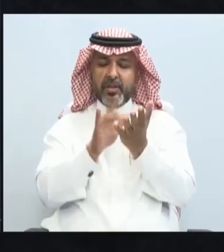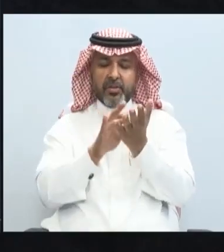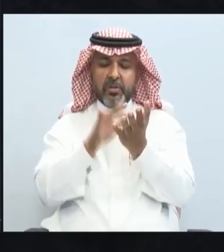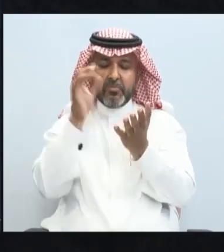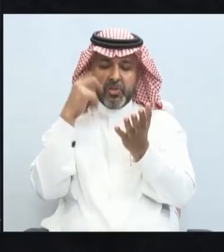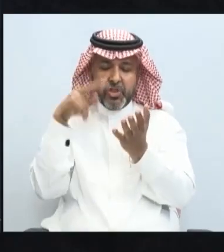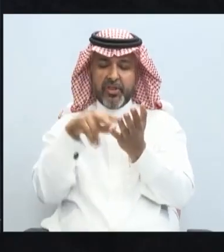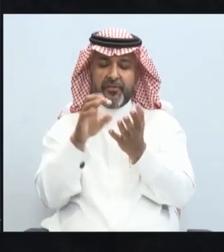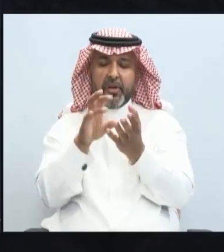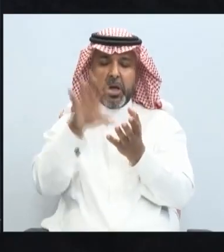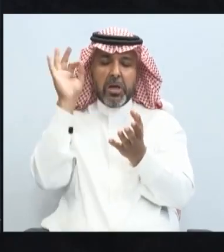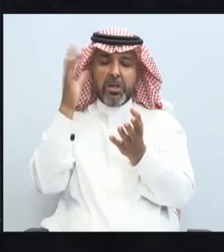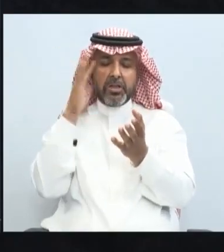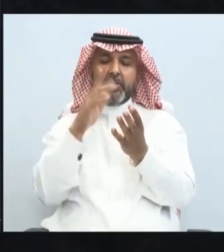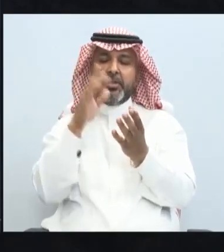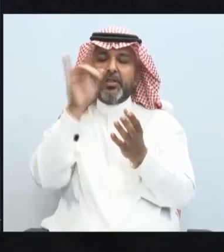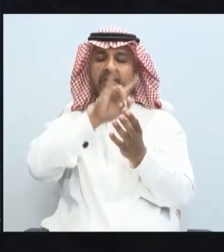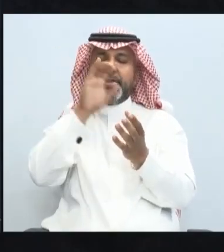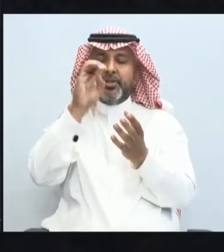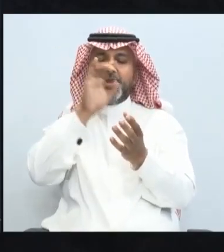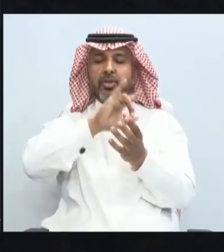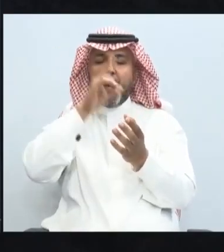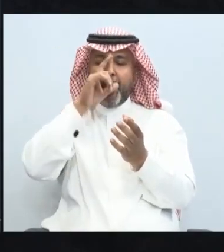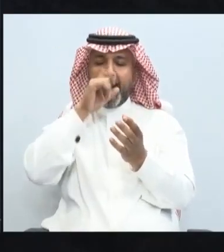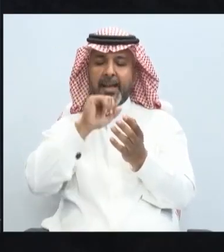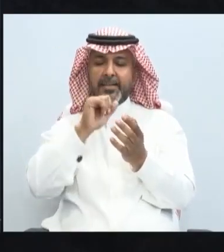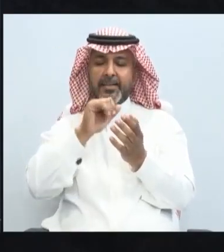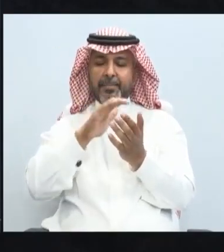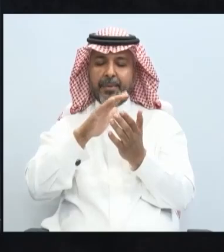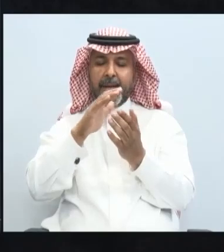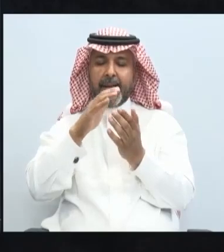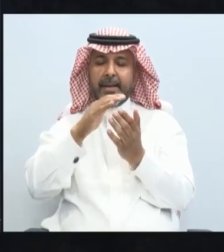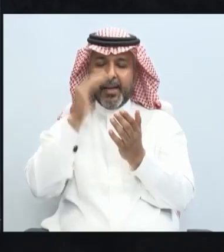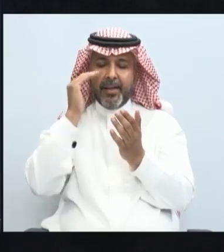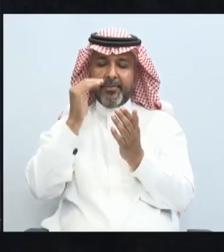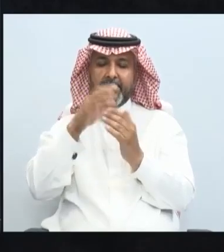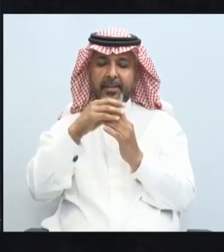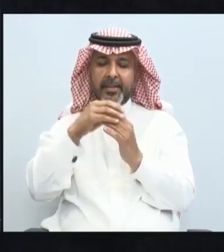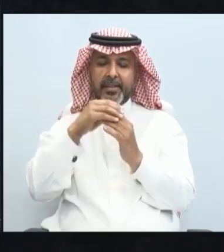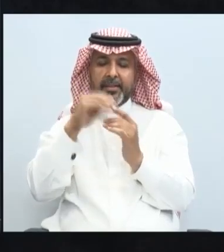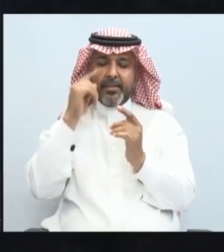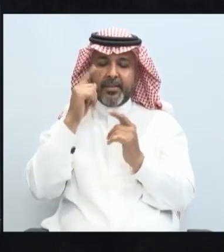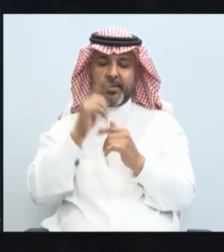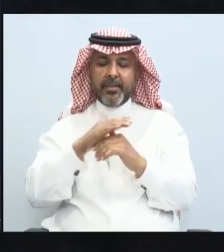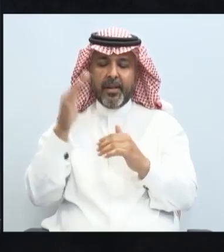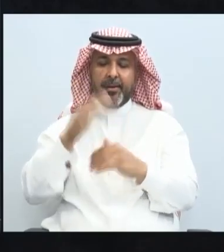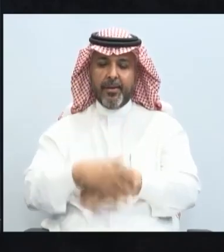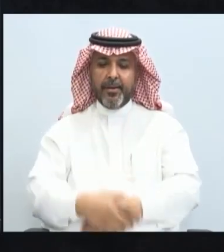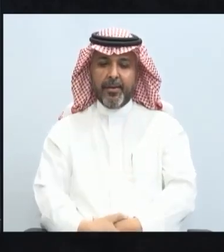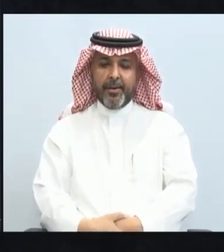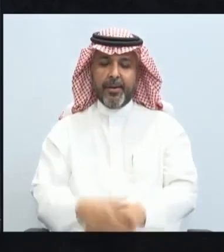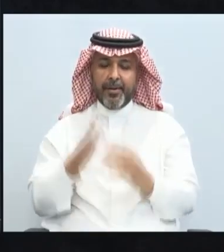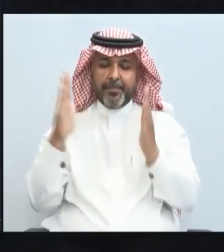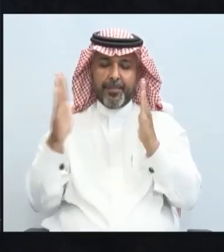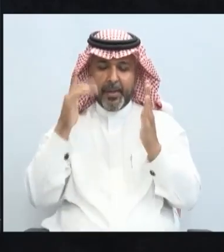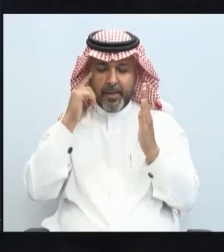اي زاويه من اختيارك لا يمكن الناتج يقل عن سالب واحد او يزيد عن موجب واحد فجميع النواتج تكون بين سالب